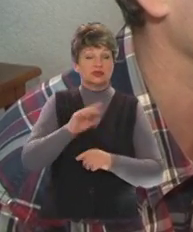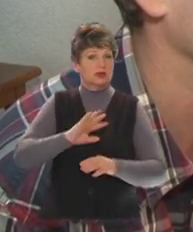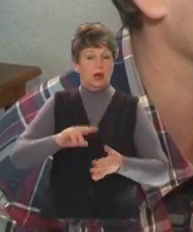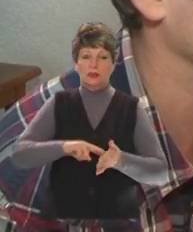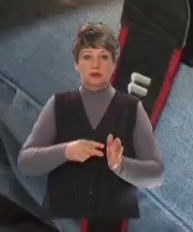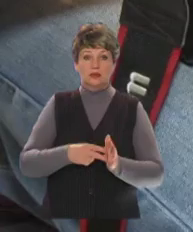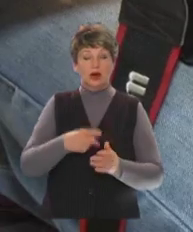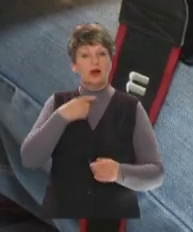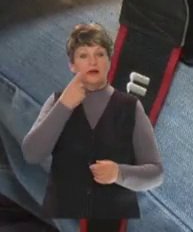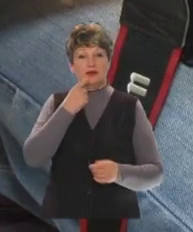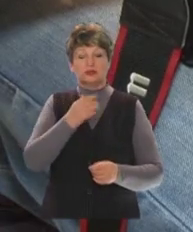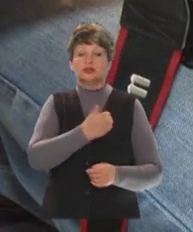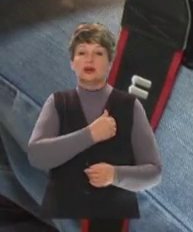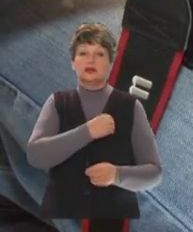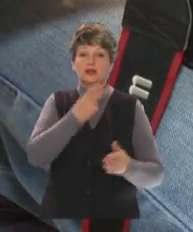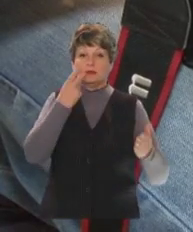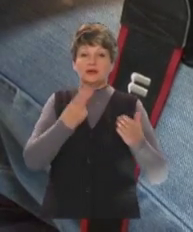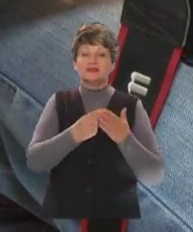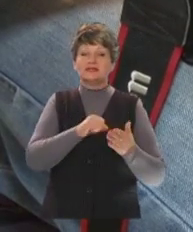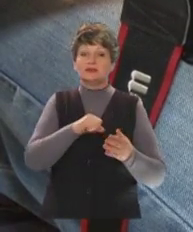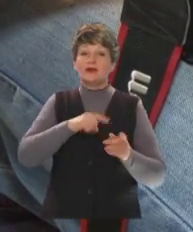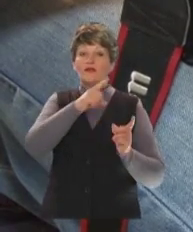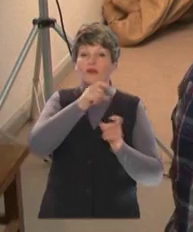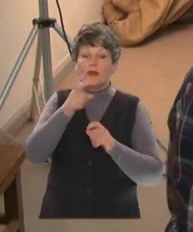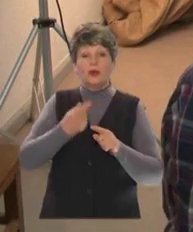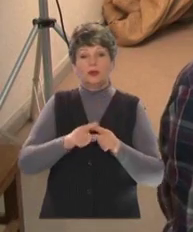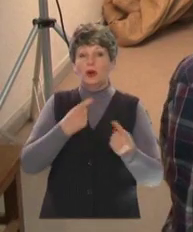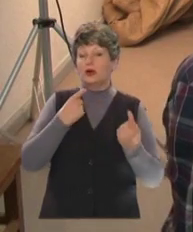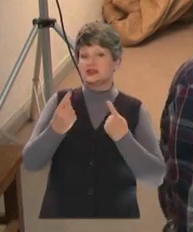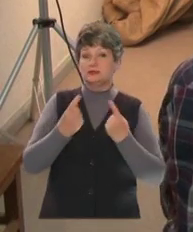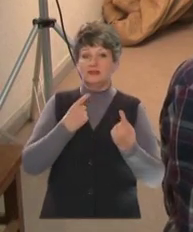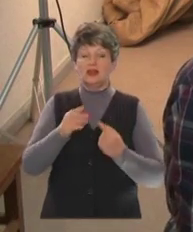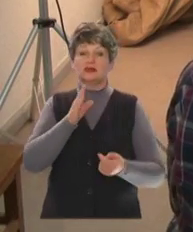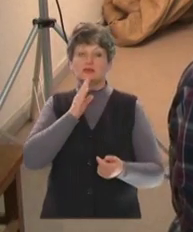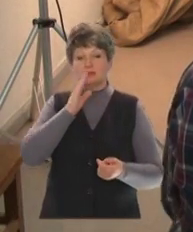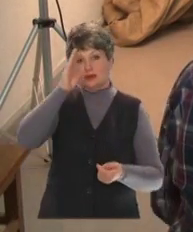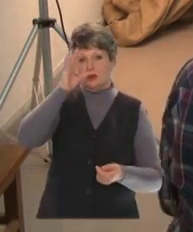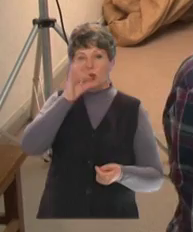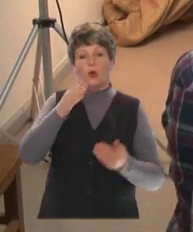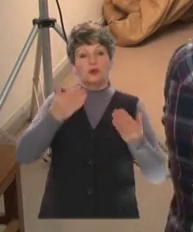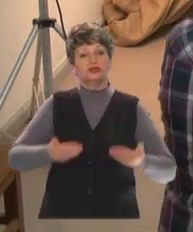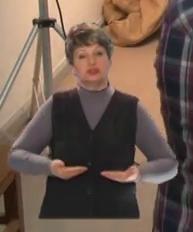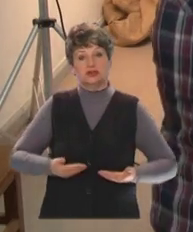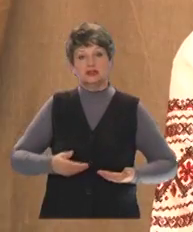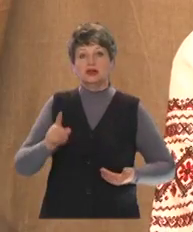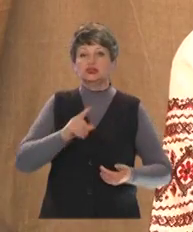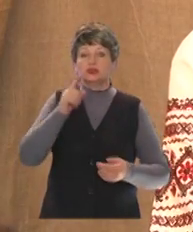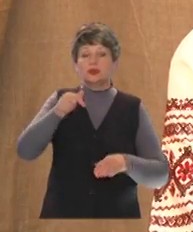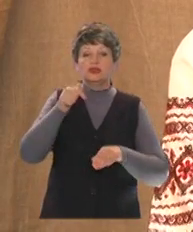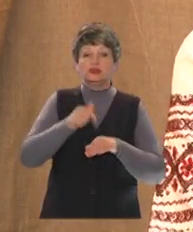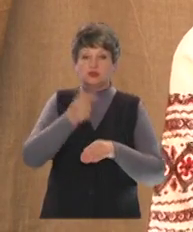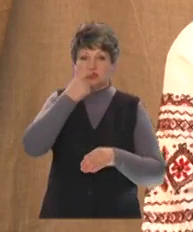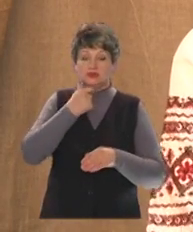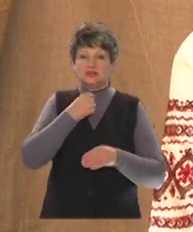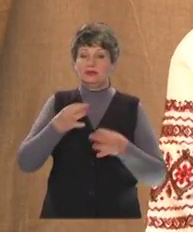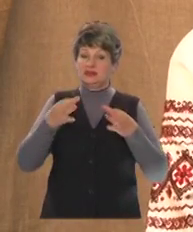не планував. Запевняє, прагнув вдосконалити саму світлину, тому й розмовляв з юнаками та дівчатами про їхнє життя, аби ті вільніше